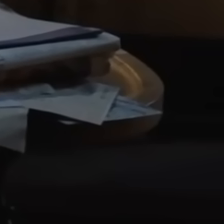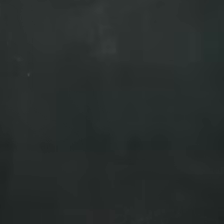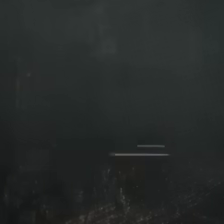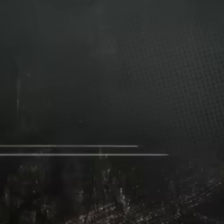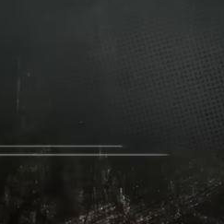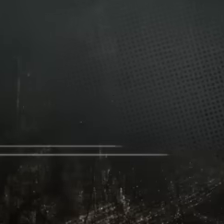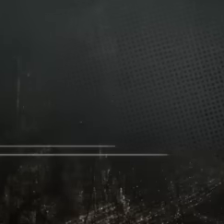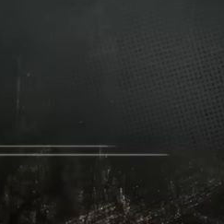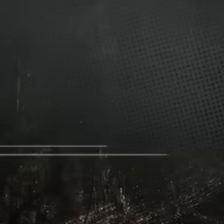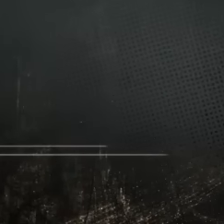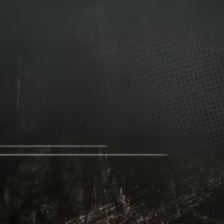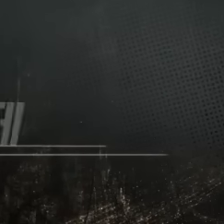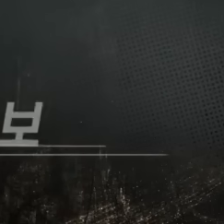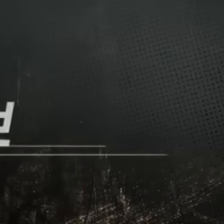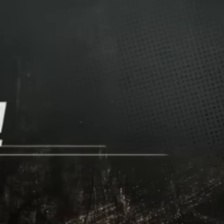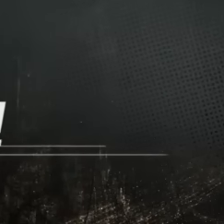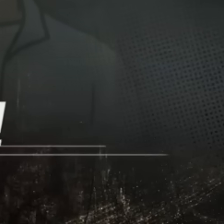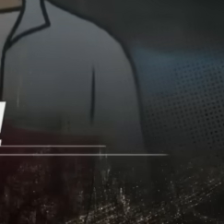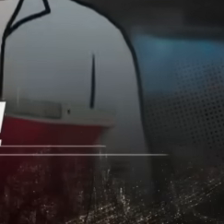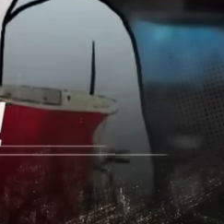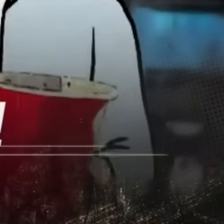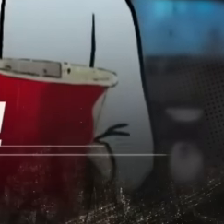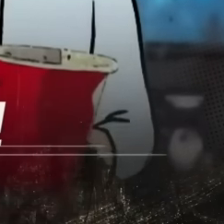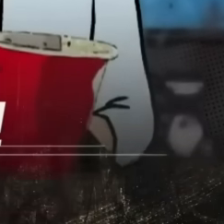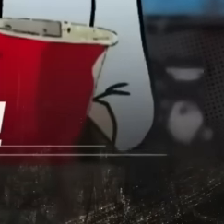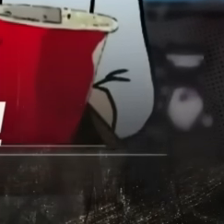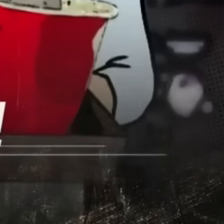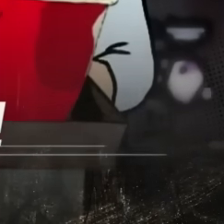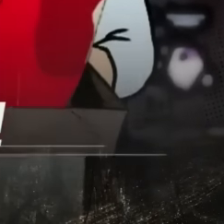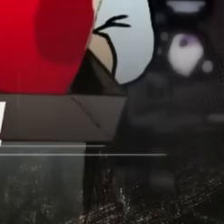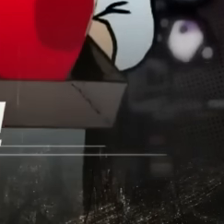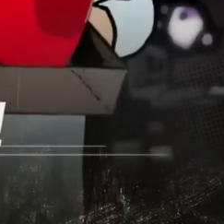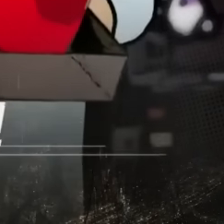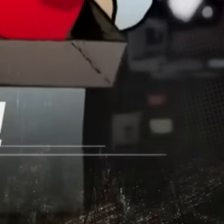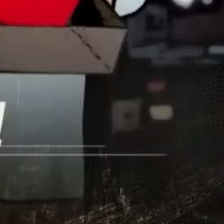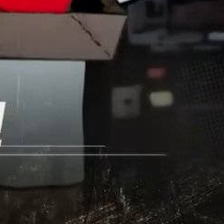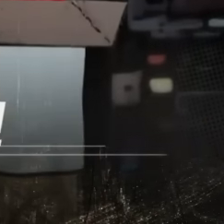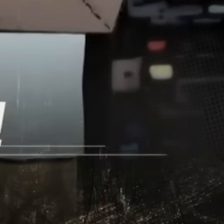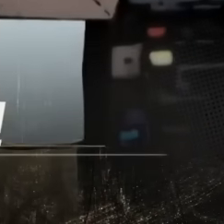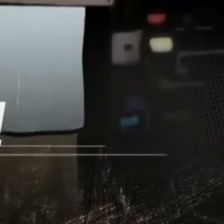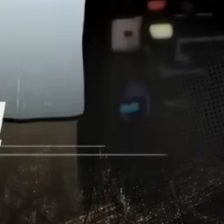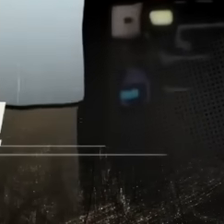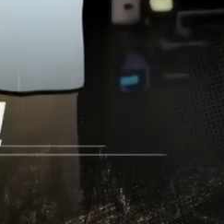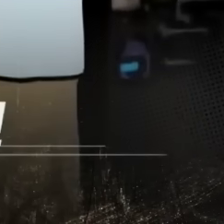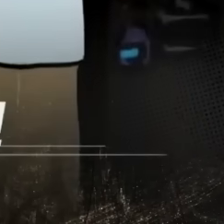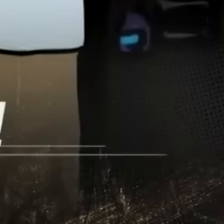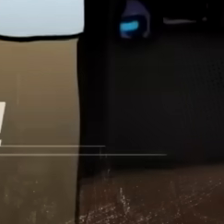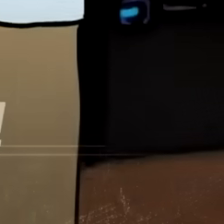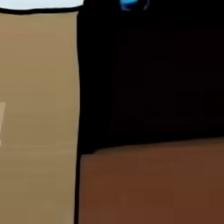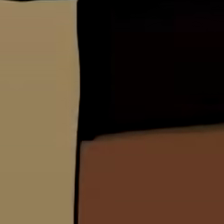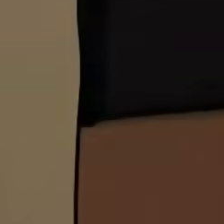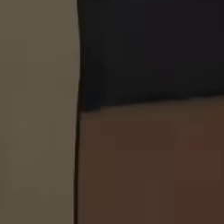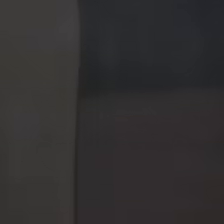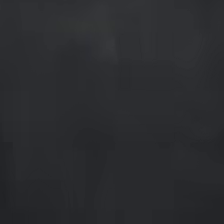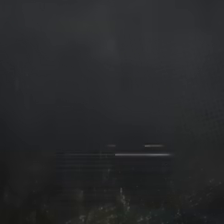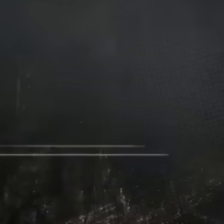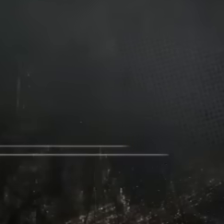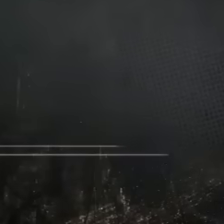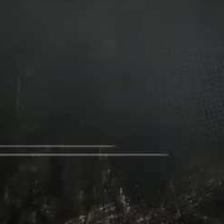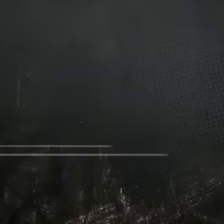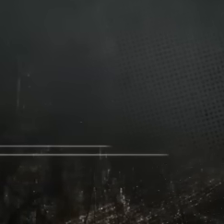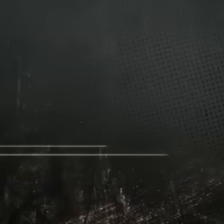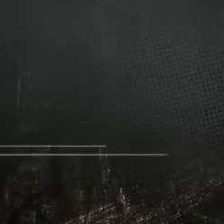이어가죠 SNS 알게 된 남성에게 모델 여성을 소개받은 후 황당한 일을 당했다는 제보가 들어왔습니다